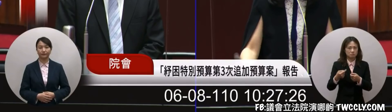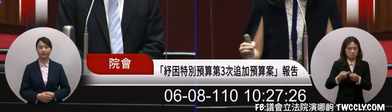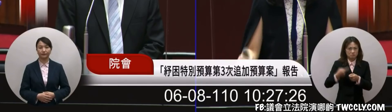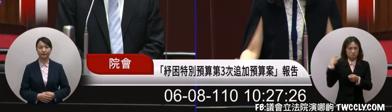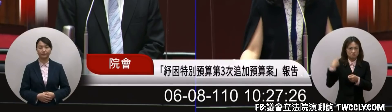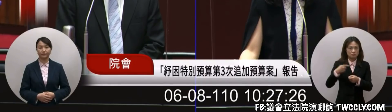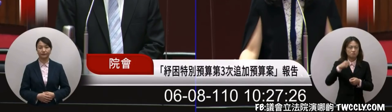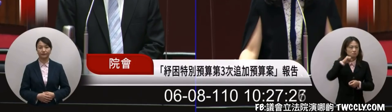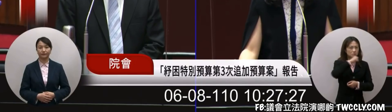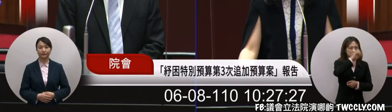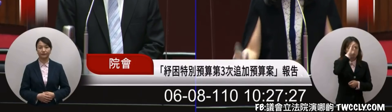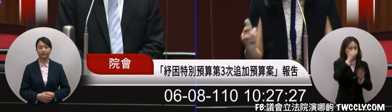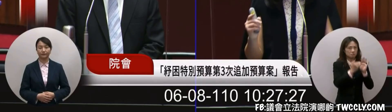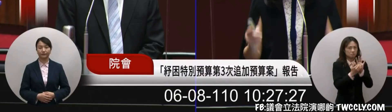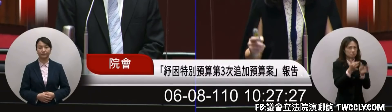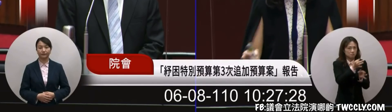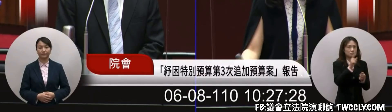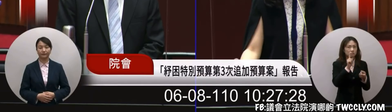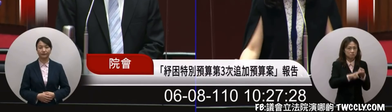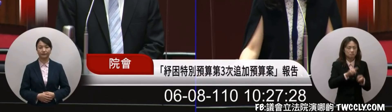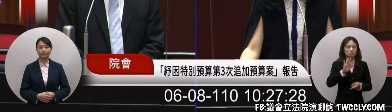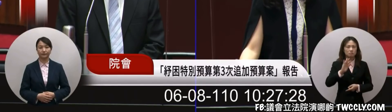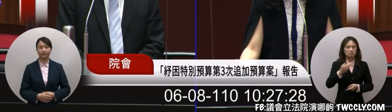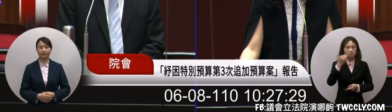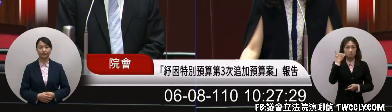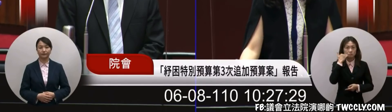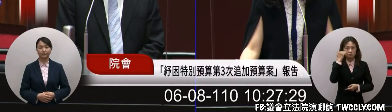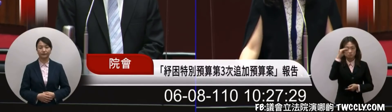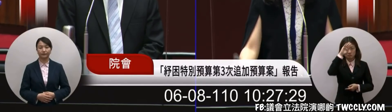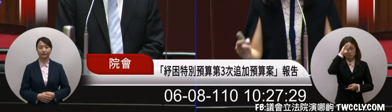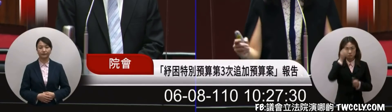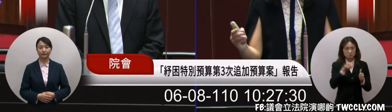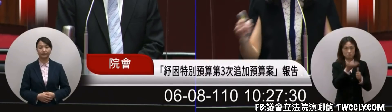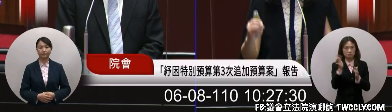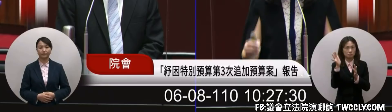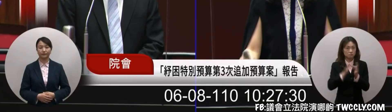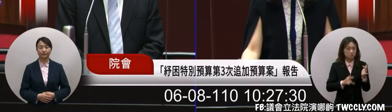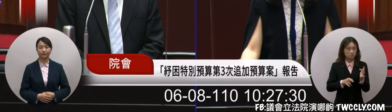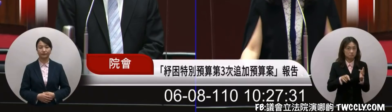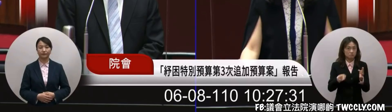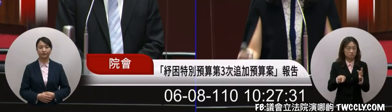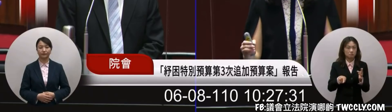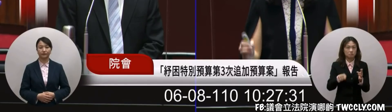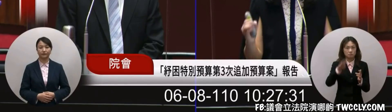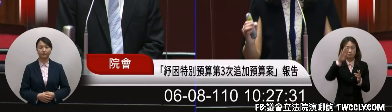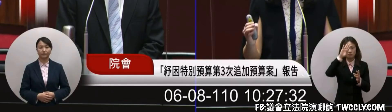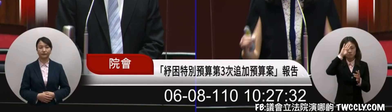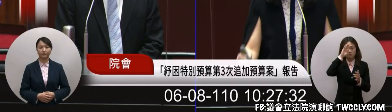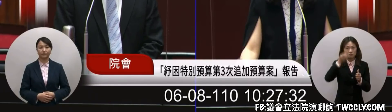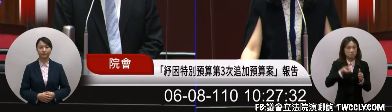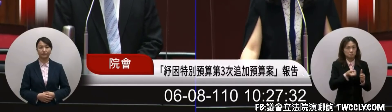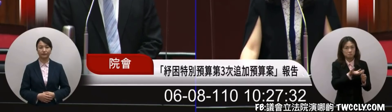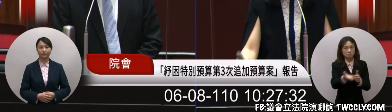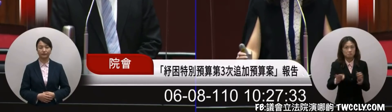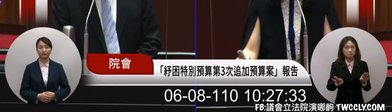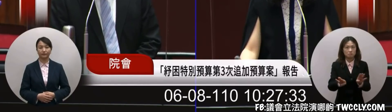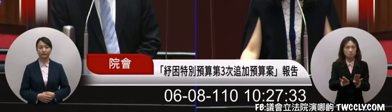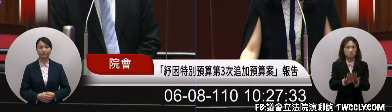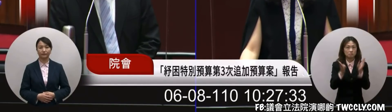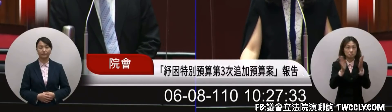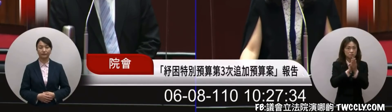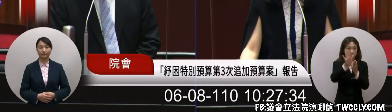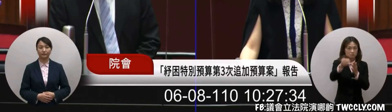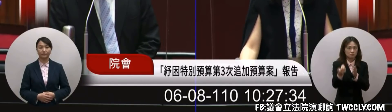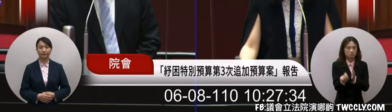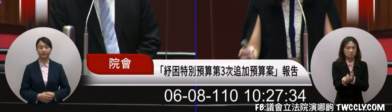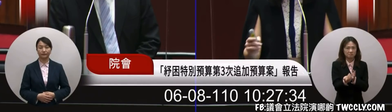防堵上是我们的强项，但是，一旦这个疫情出现了破口之后，看起来这个病毒登陆以后，我们的超前部署的能力看起来